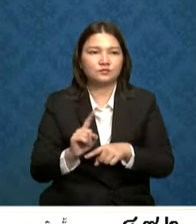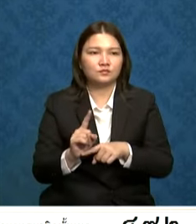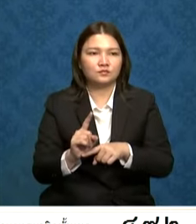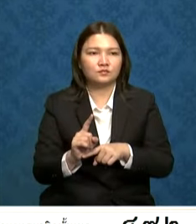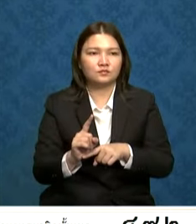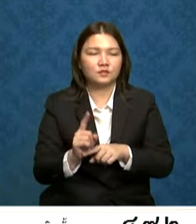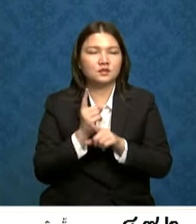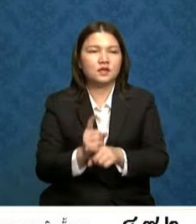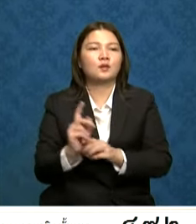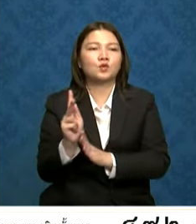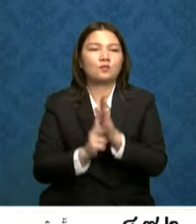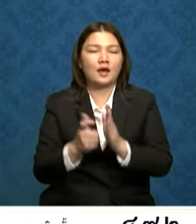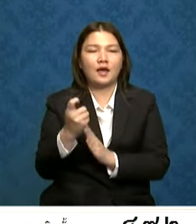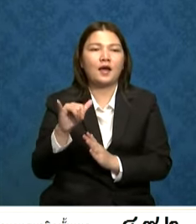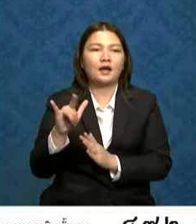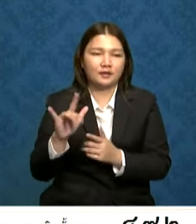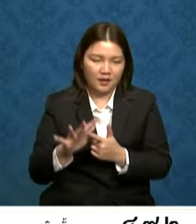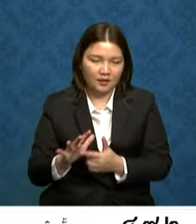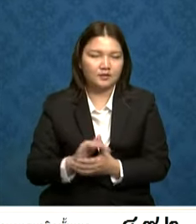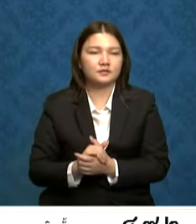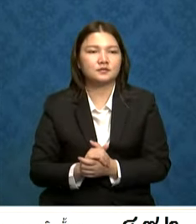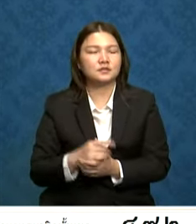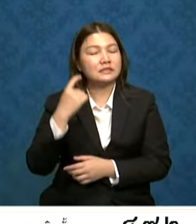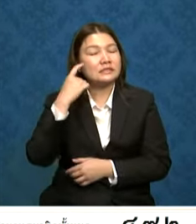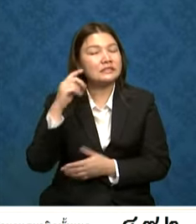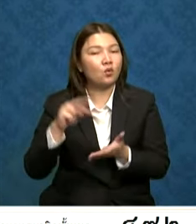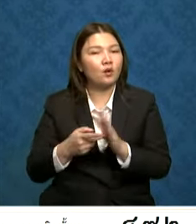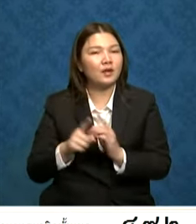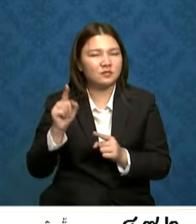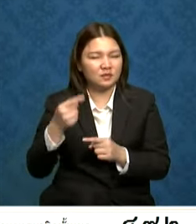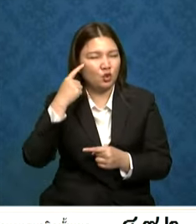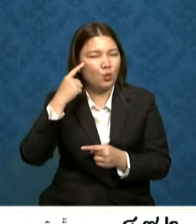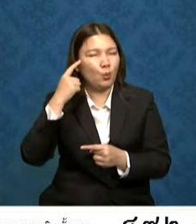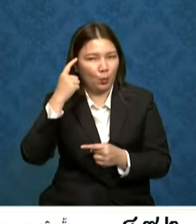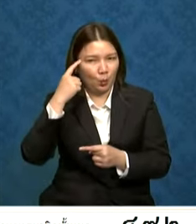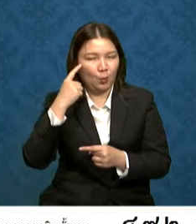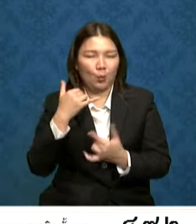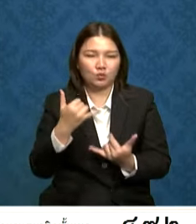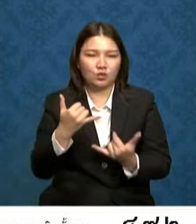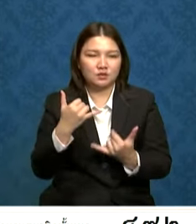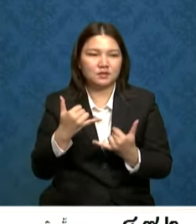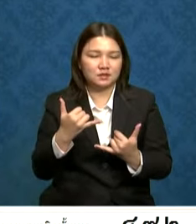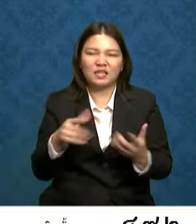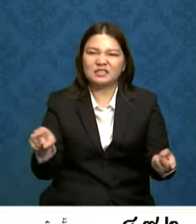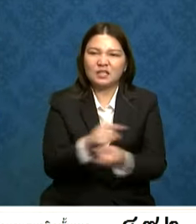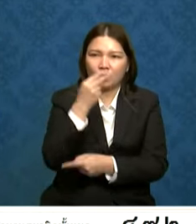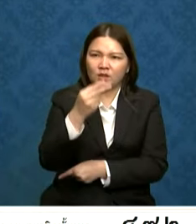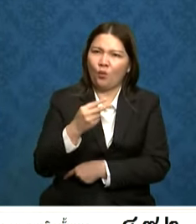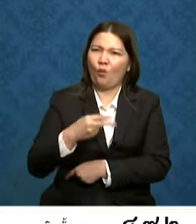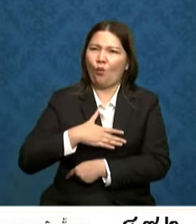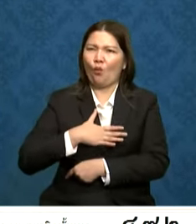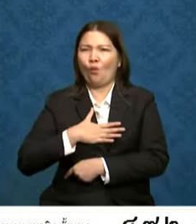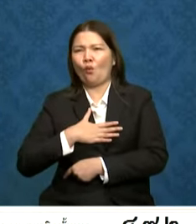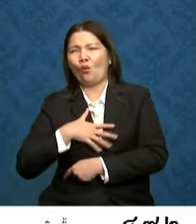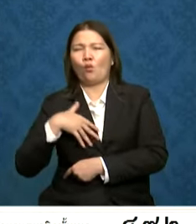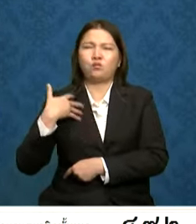อาญายังคงเป็นความยังคนเป็นประเด็นที่มีความอ่อนไหวและอาจนำไปสู่ความ